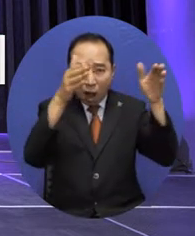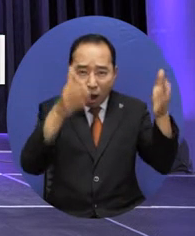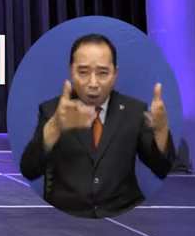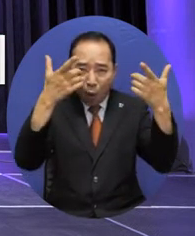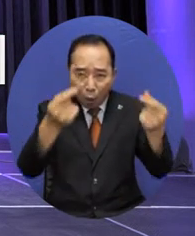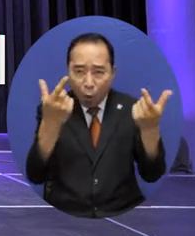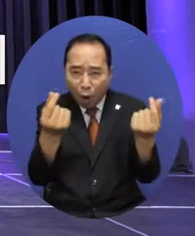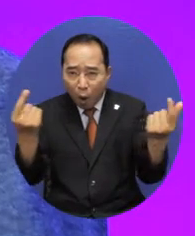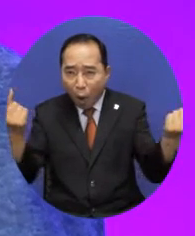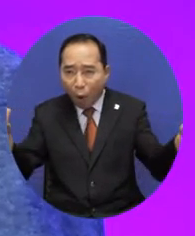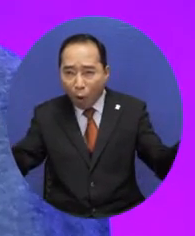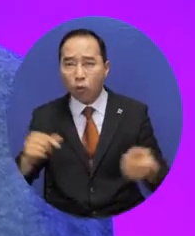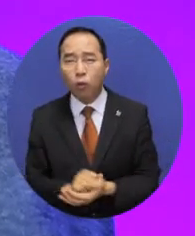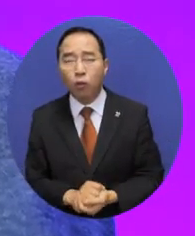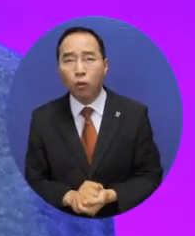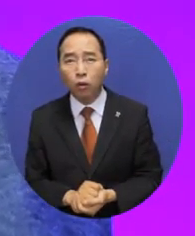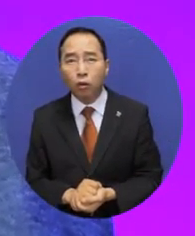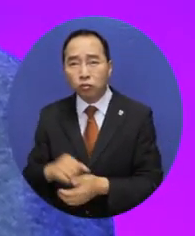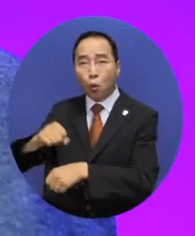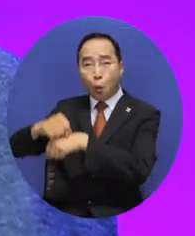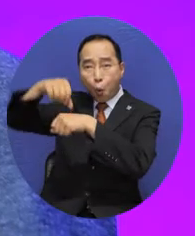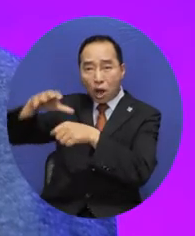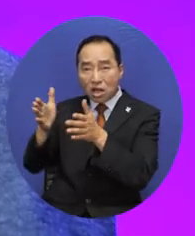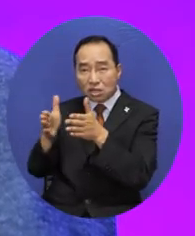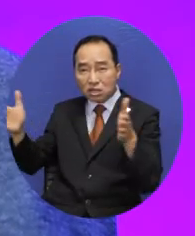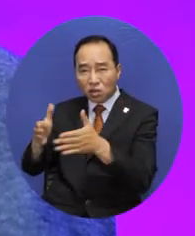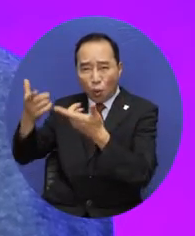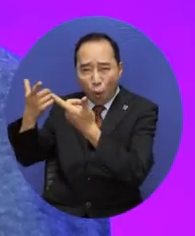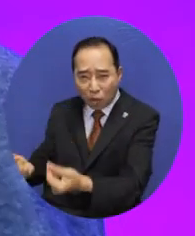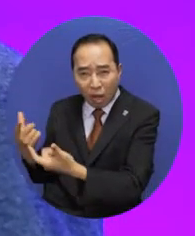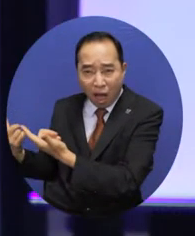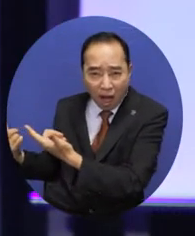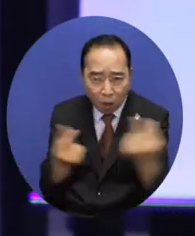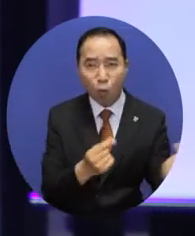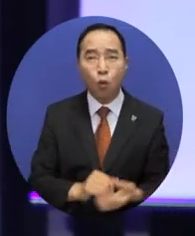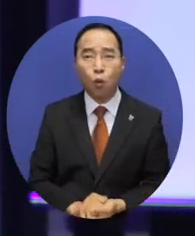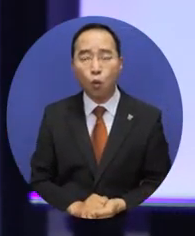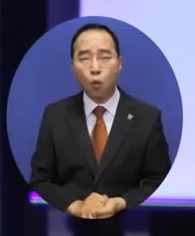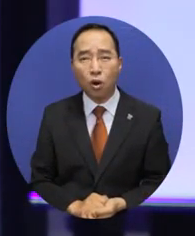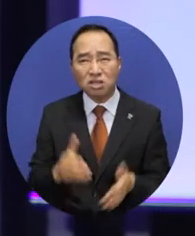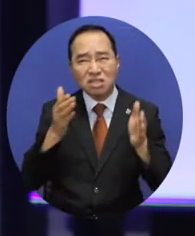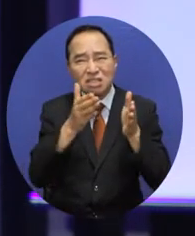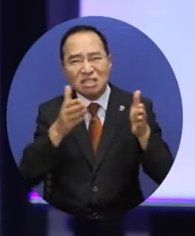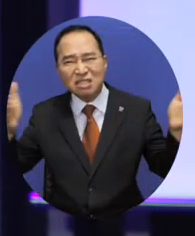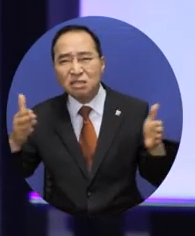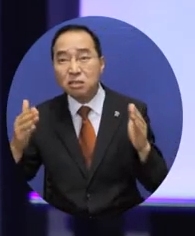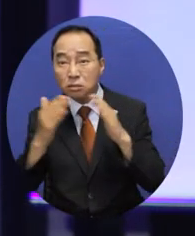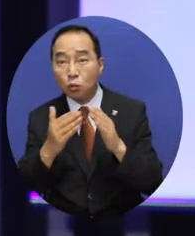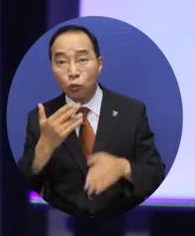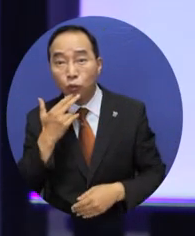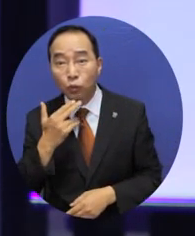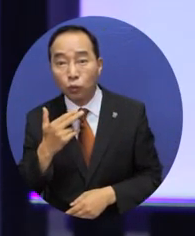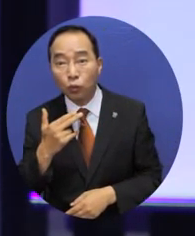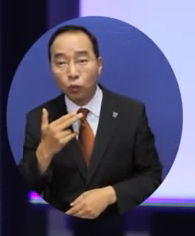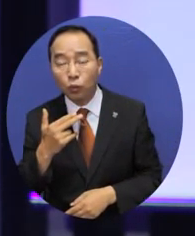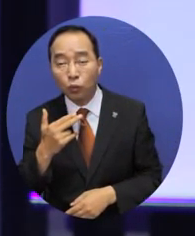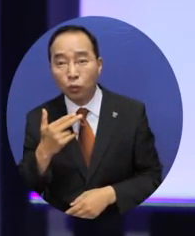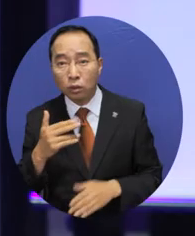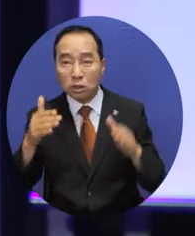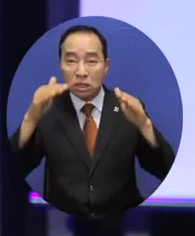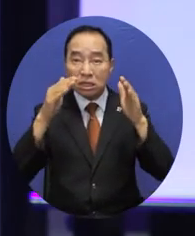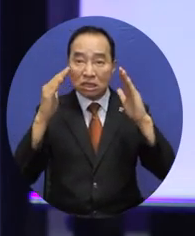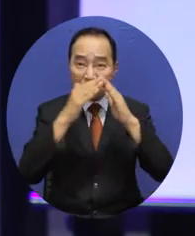섞어서 지었습니다. 곳간의 크기도 같습니다. 그리고 더 큰 집, 엘리트들이 거주했던 집 이것이